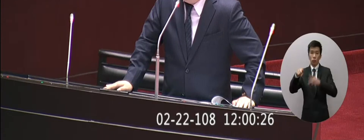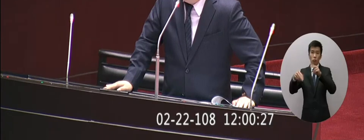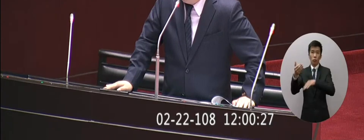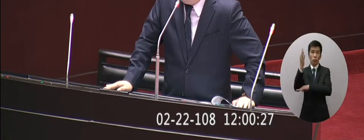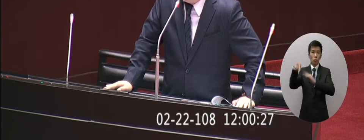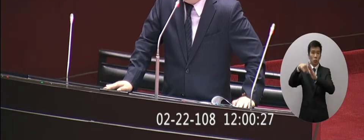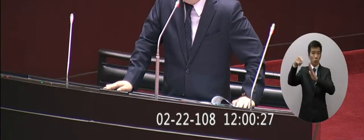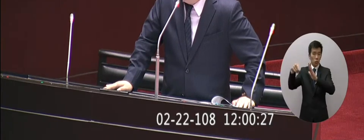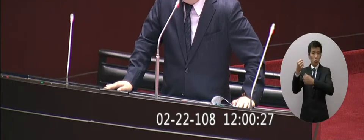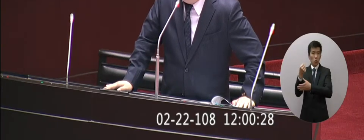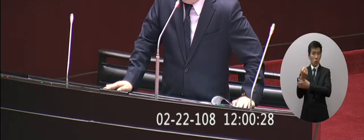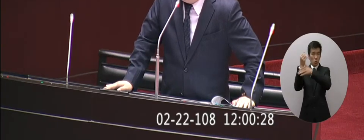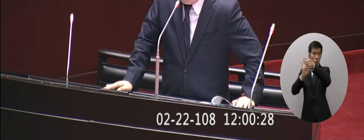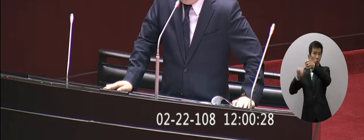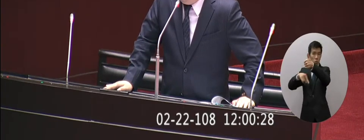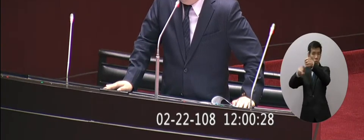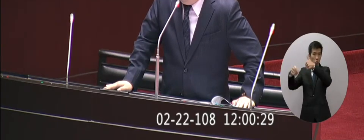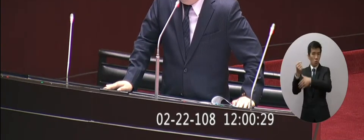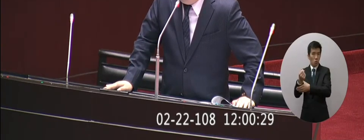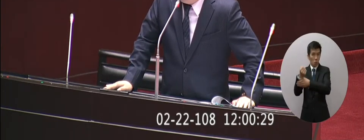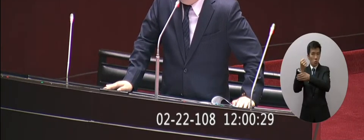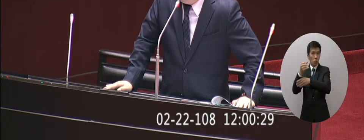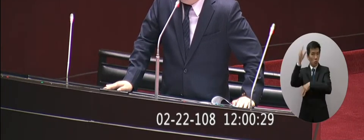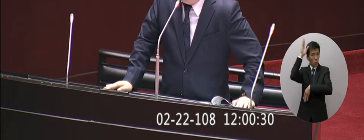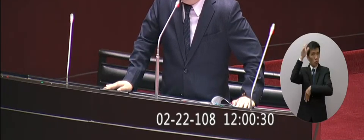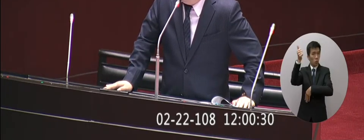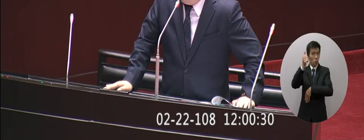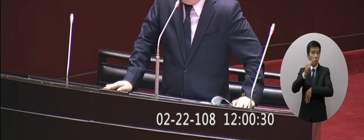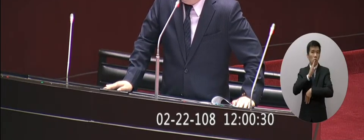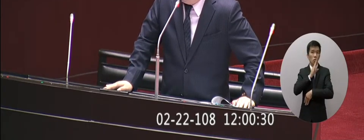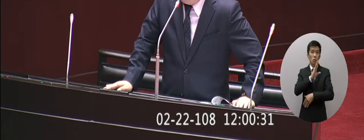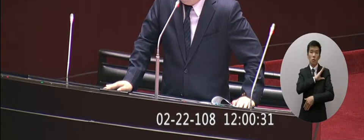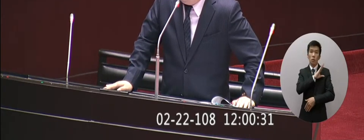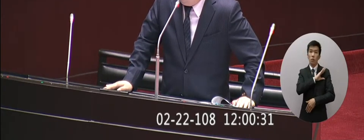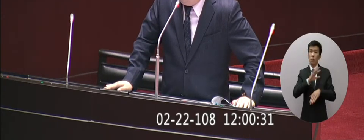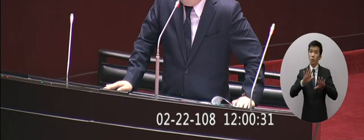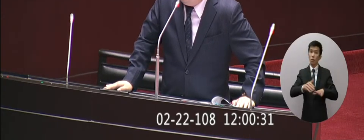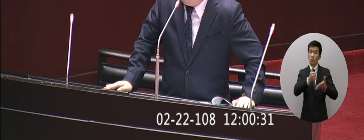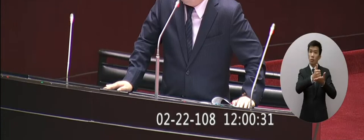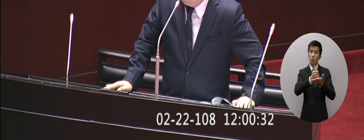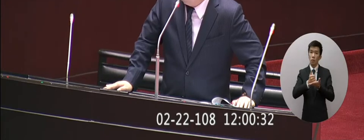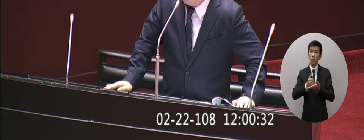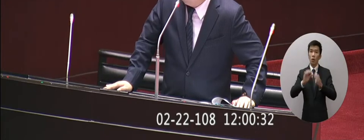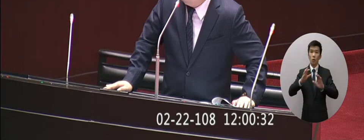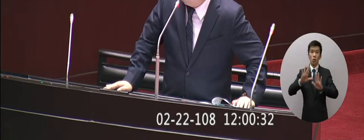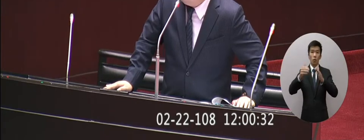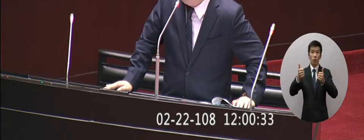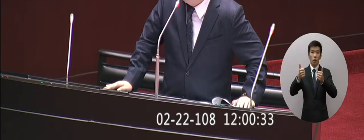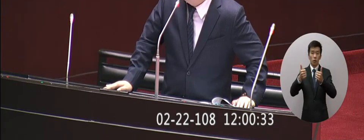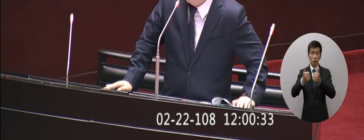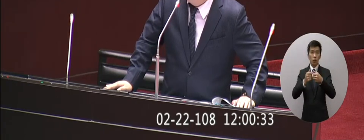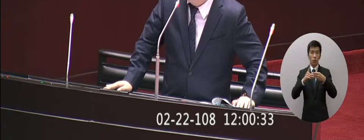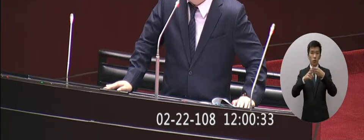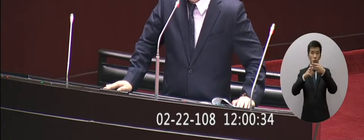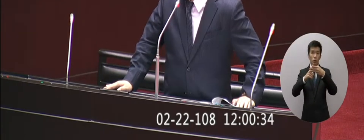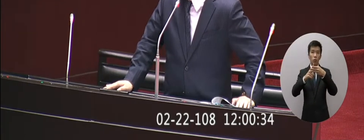的苏内阁。好，那我是不是先请我们国发会我们主